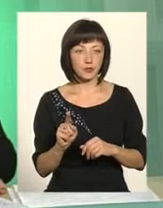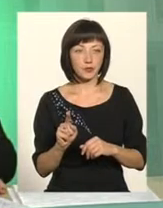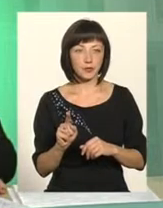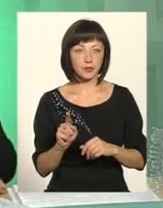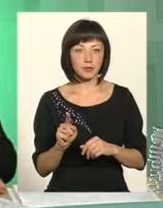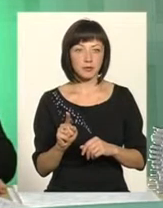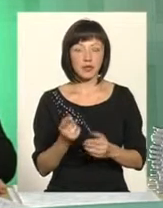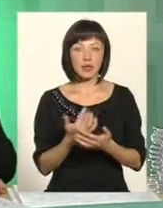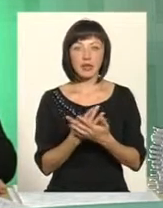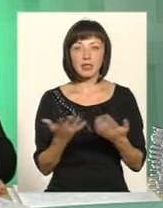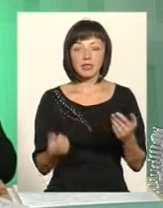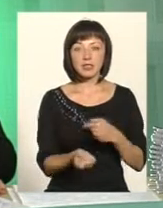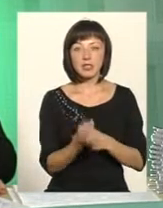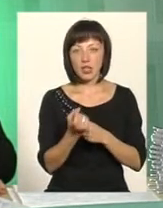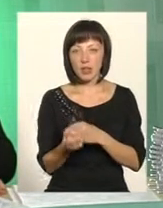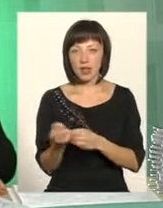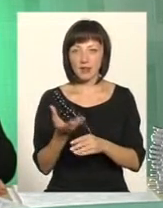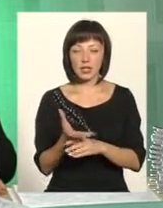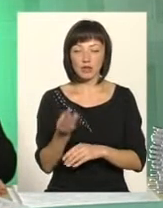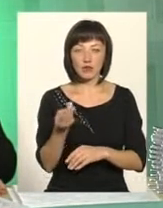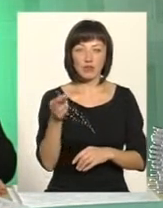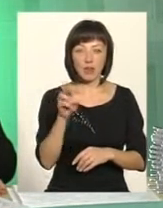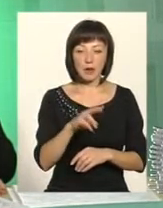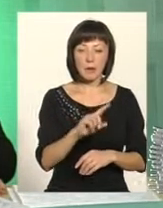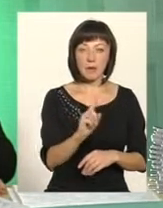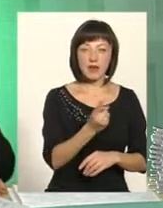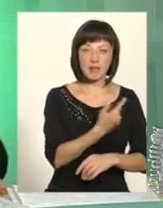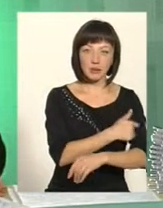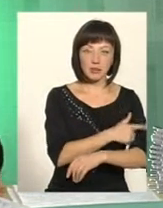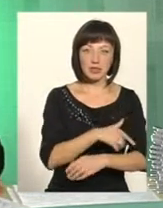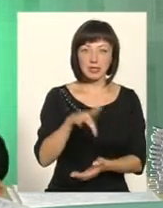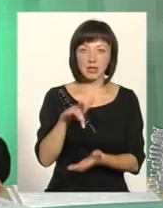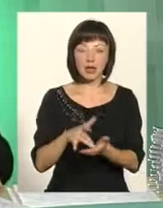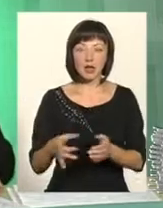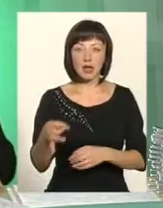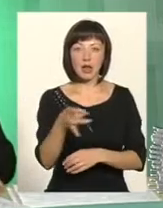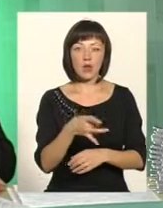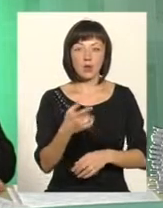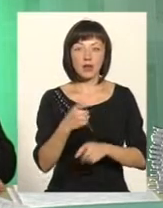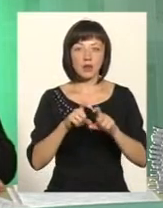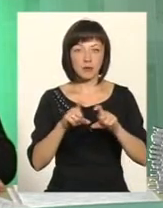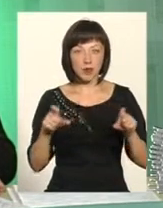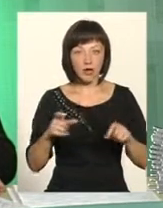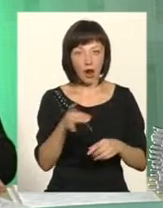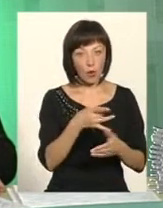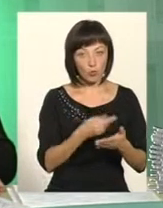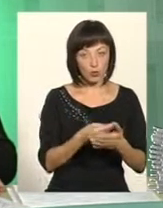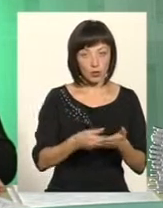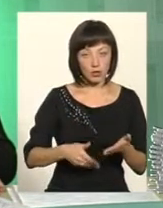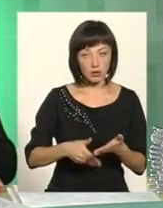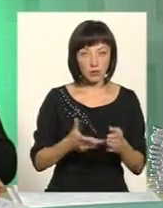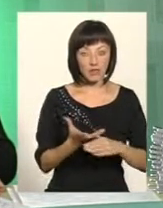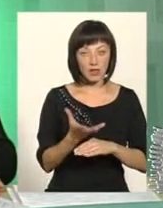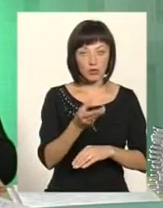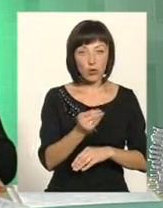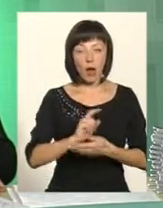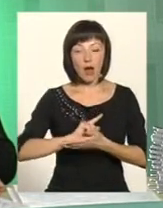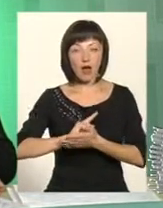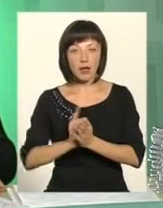різні джерела фінансування – це раз, первинна медицина і центральна районна лікарня фінансуються з районного бюджету, а